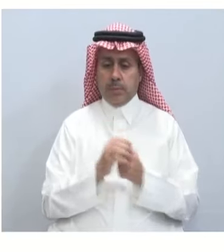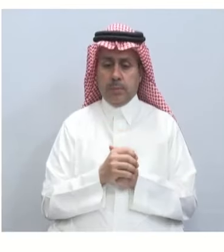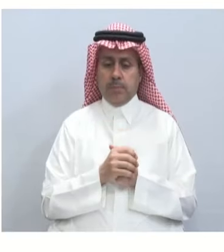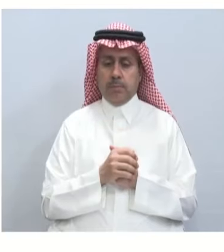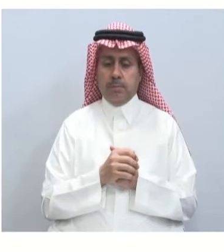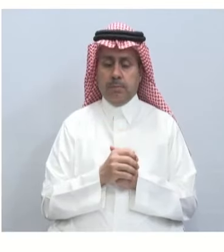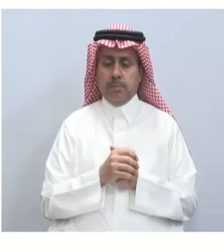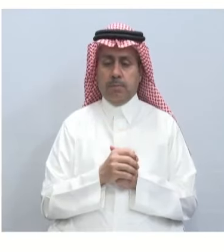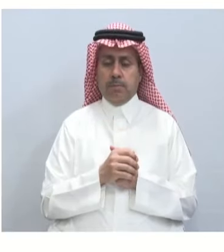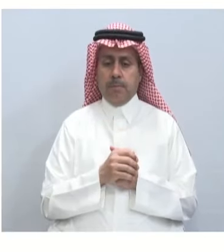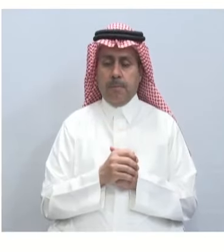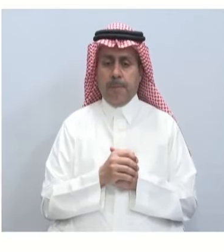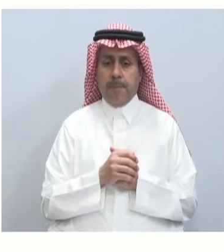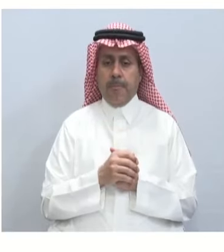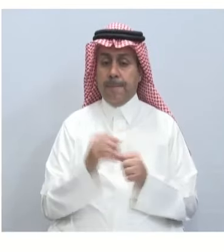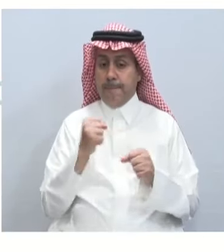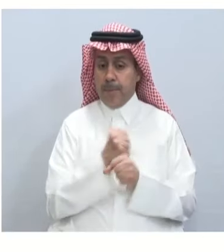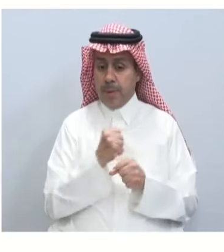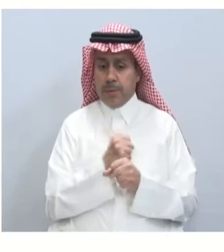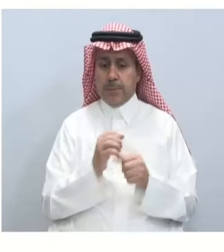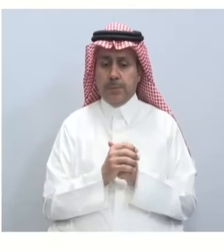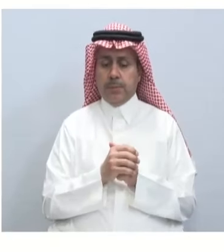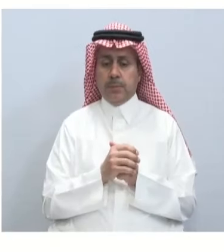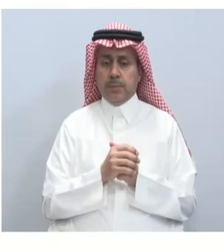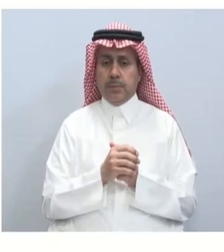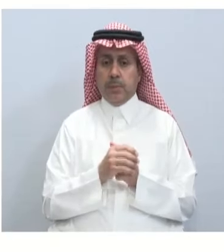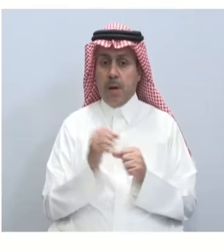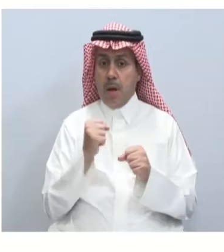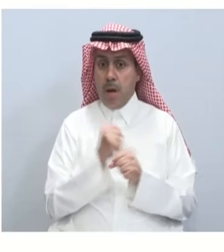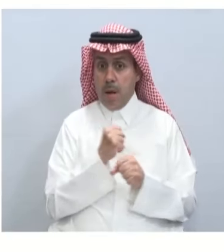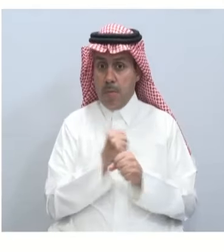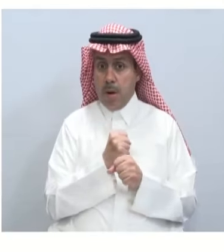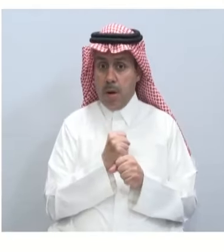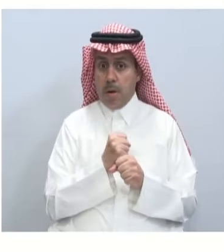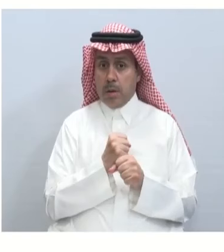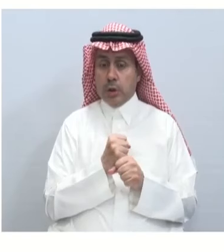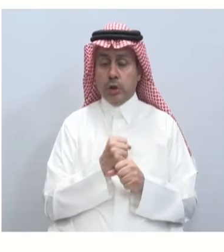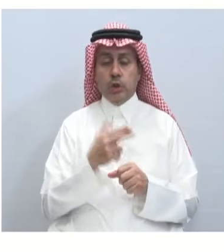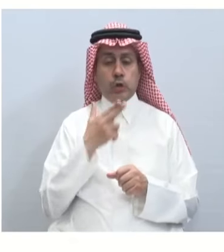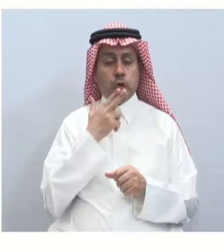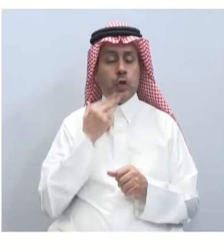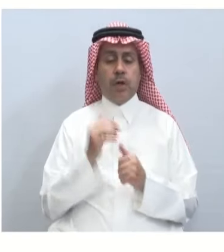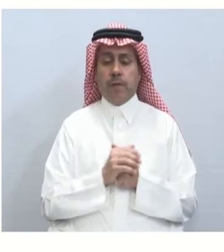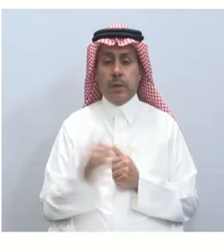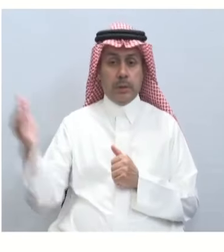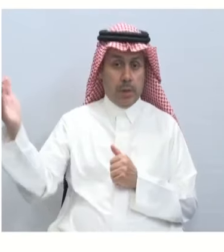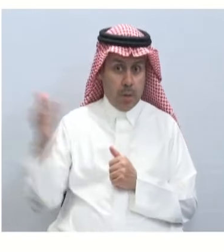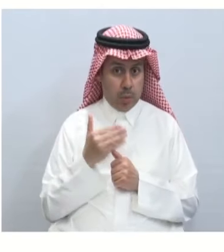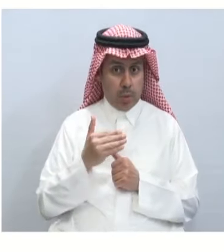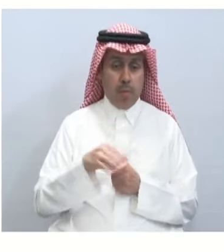في هذه الاعمال المهنيه لانها اعمال شريفه تعود علينا